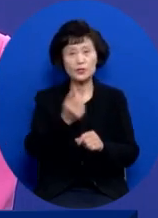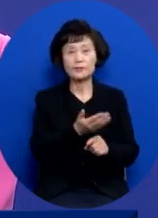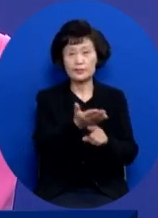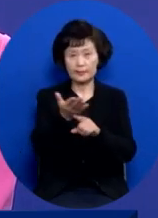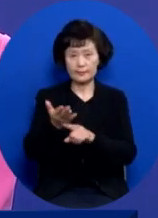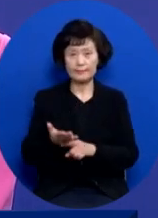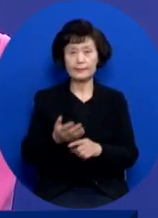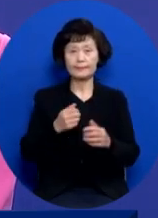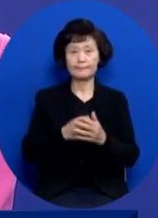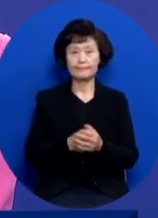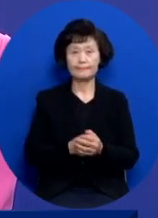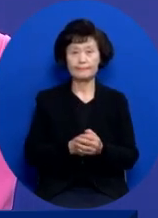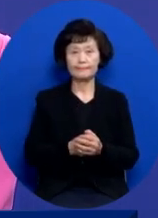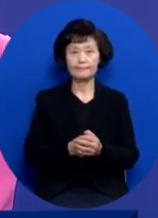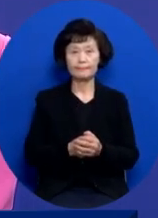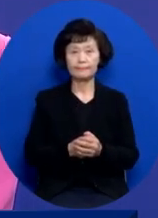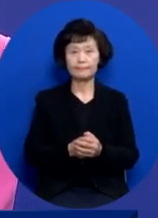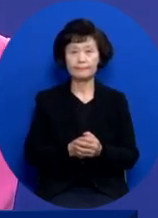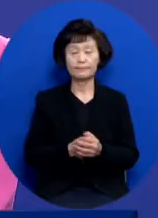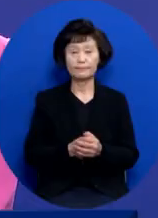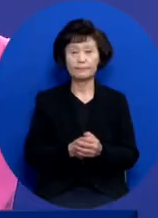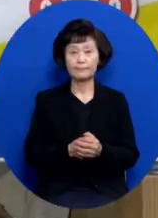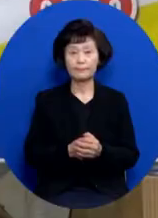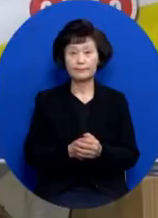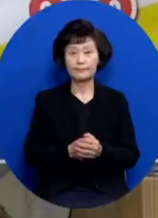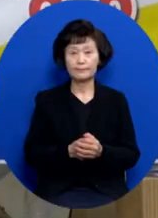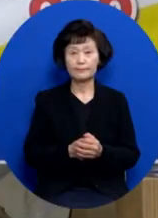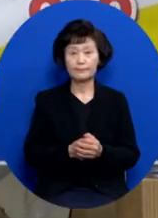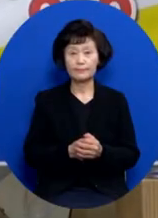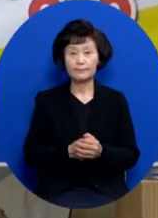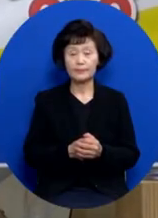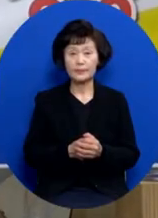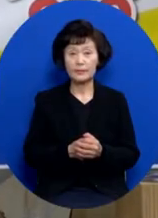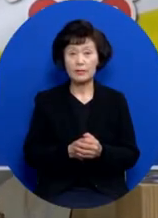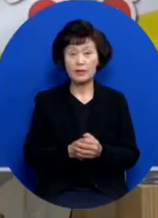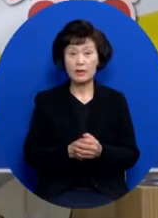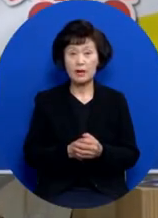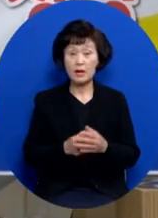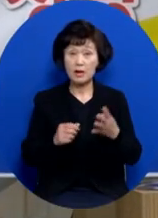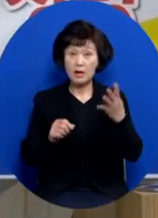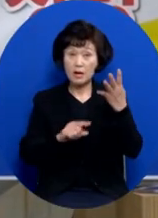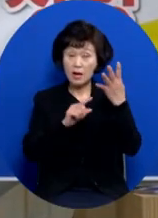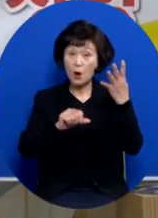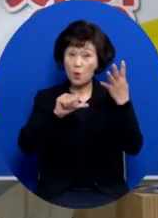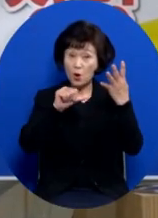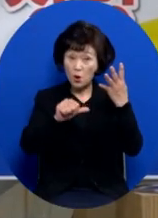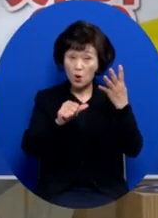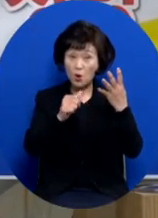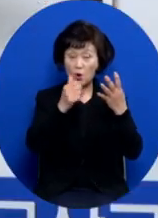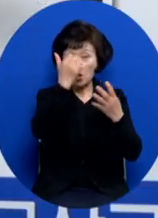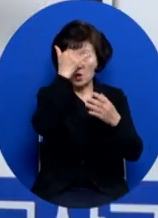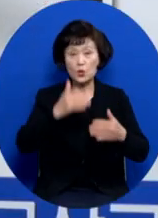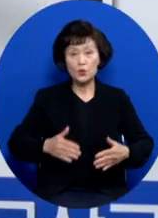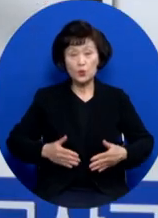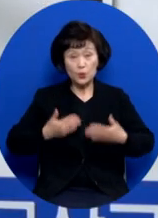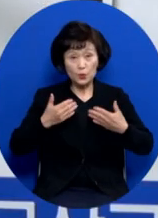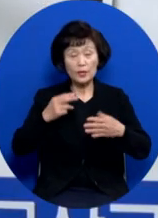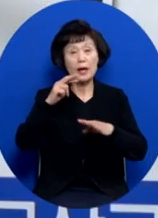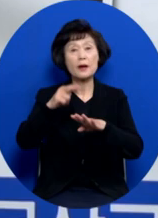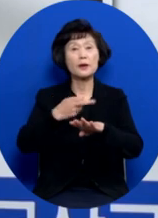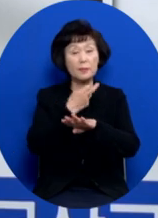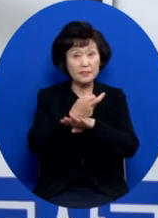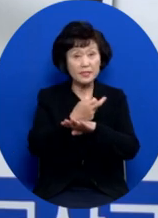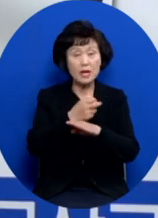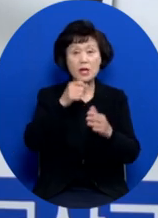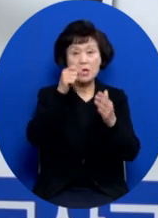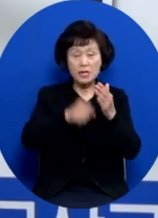취재진이 직접 만나봤습니다이 현지 기자입니다 지난 5일 충남 금산군 기독교 연합회가 기자회견을 열고